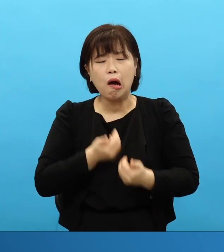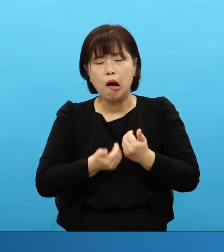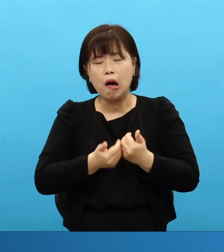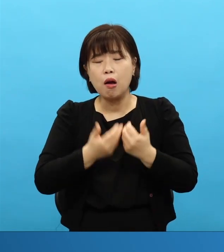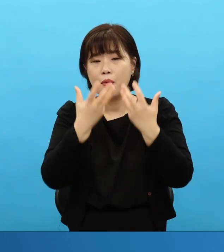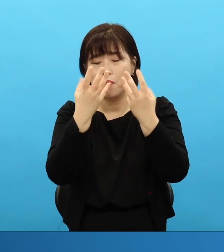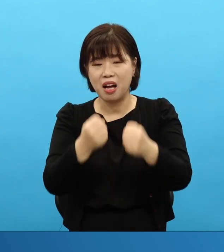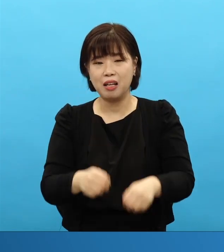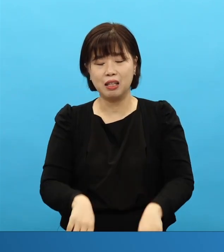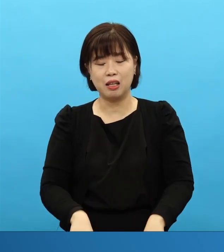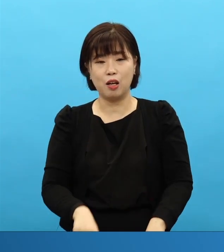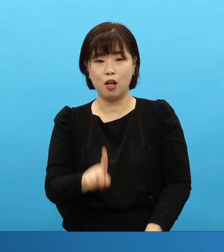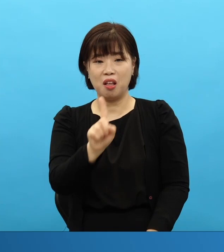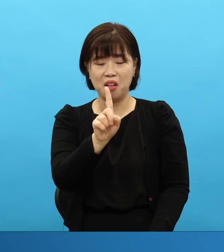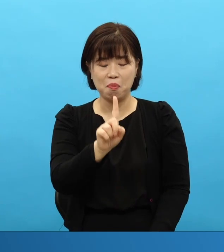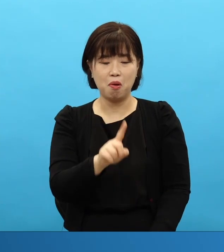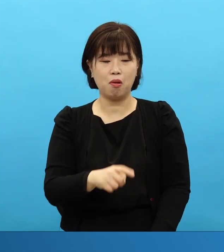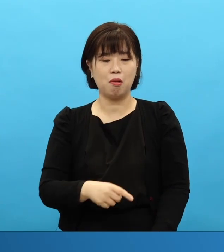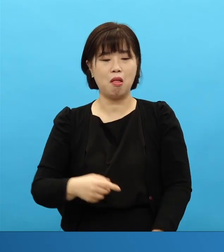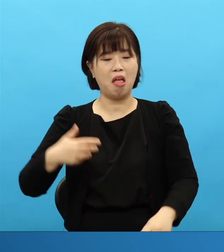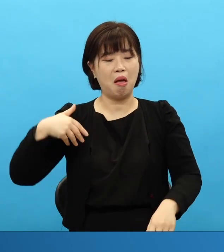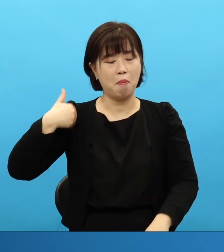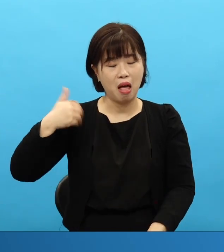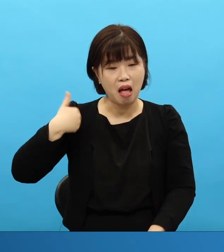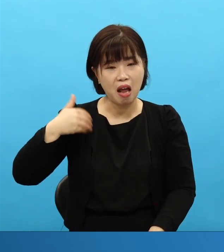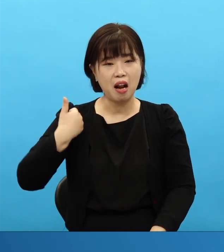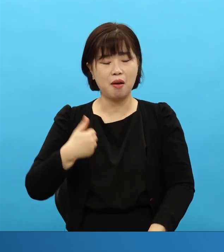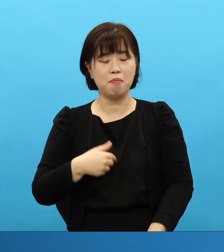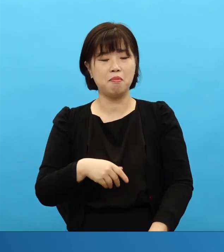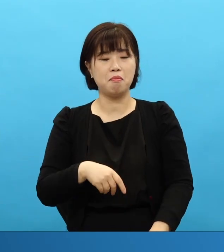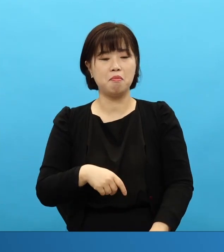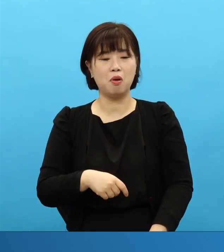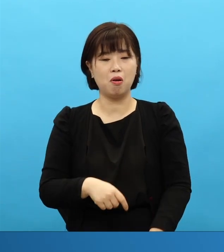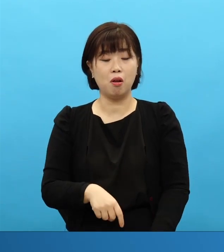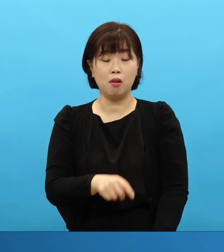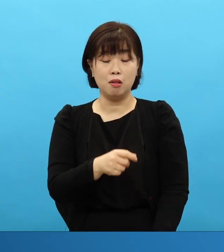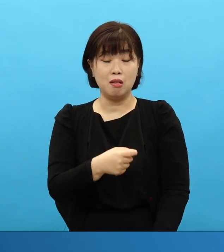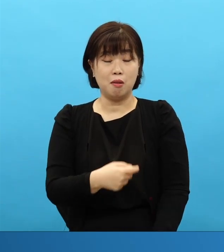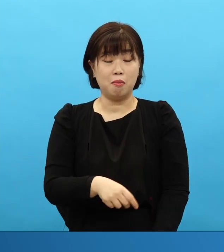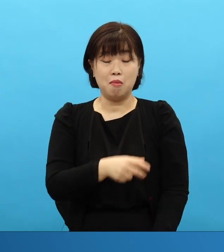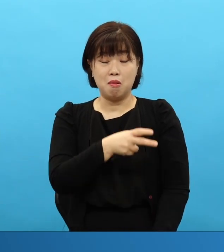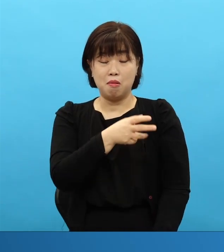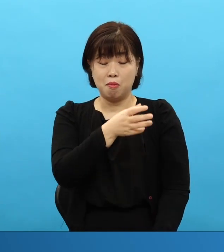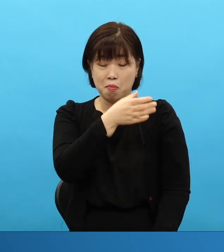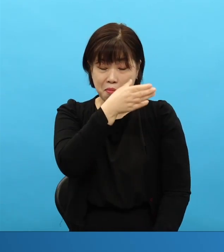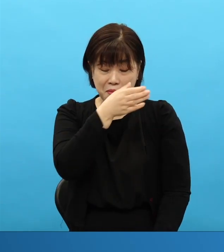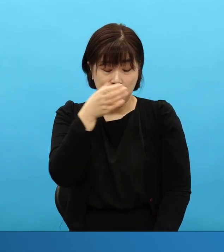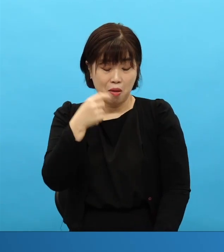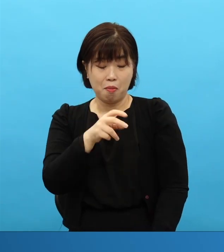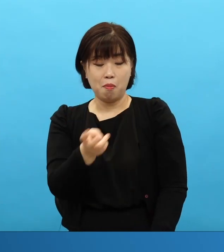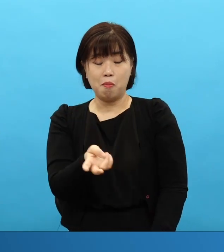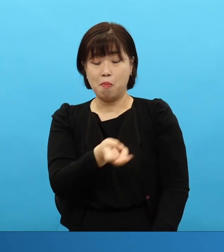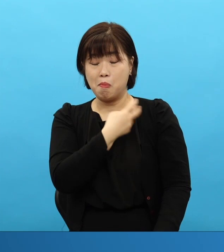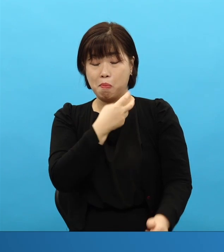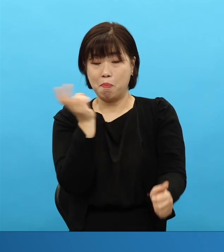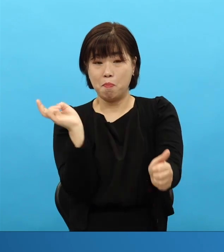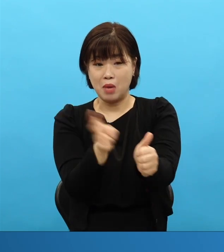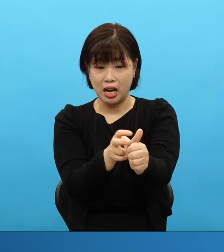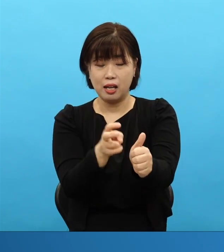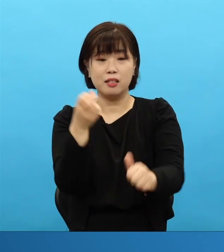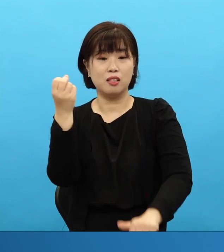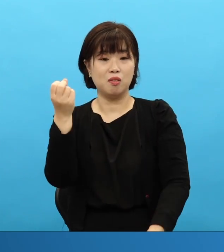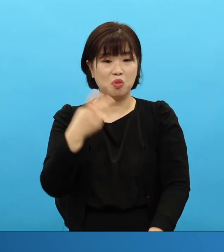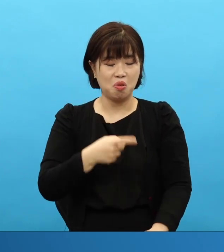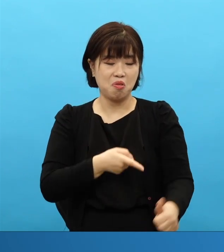배신, 살인, 뭐 여러 가지 그런 것들이 많은데 이걸 연습한 배우들도 몇 달 동안